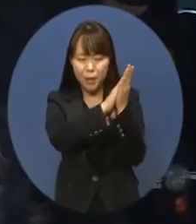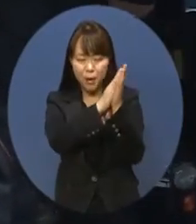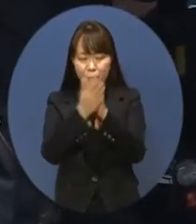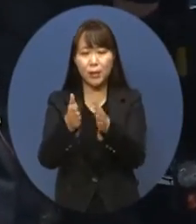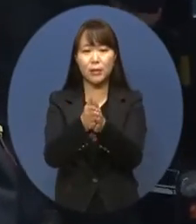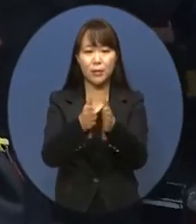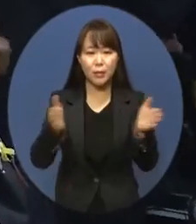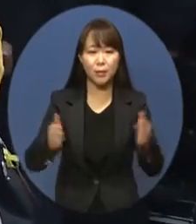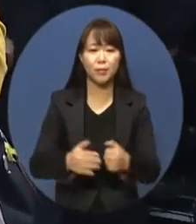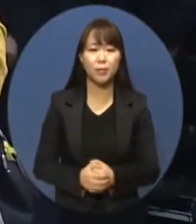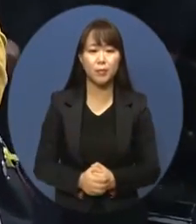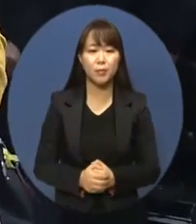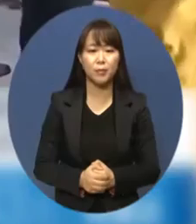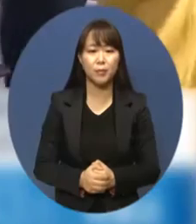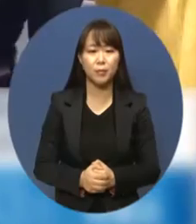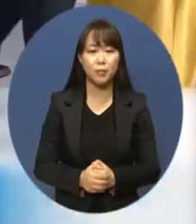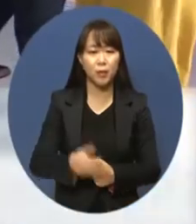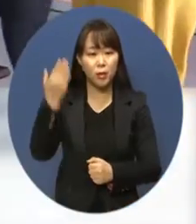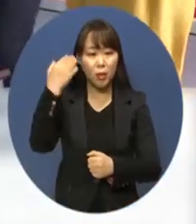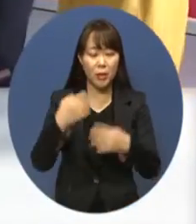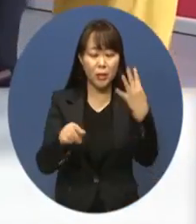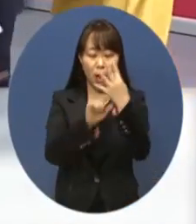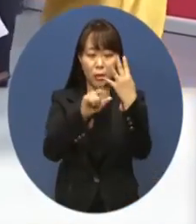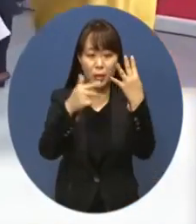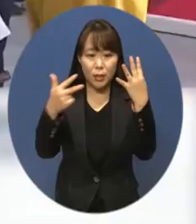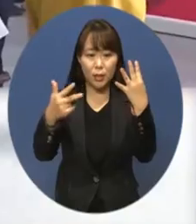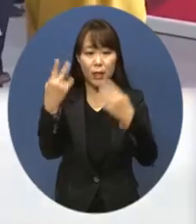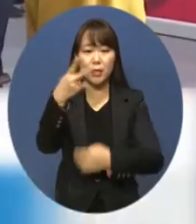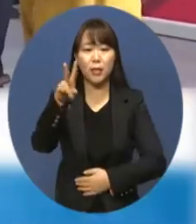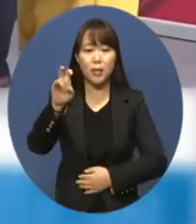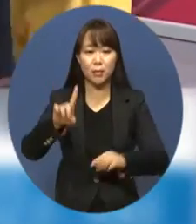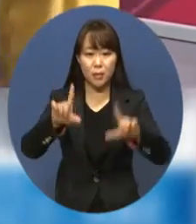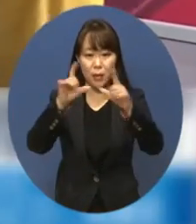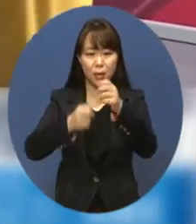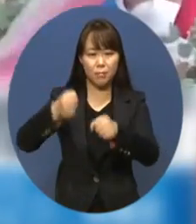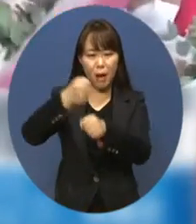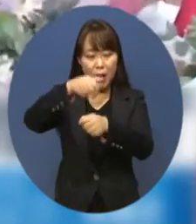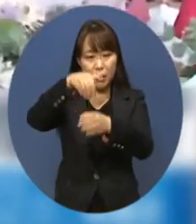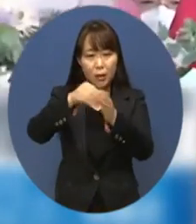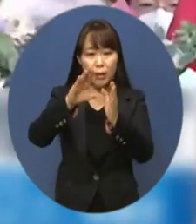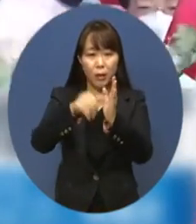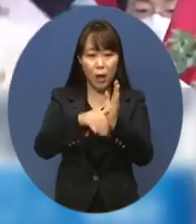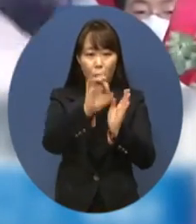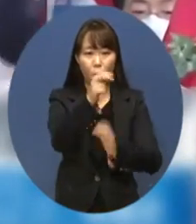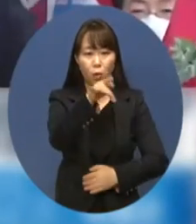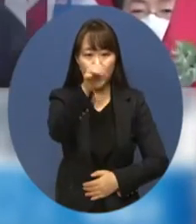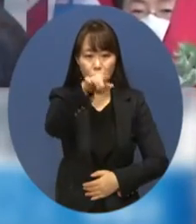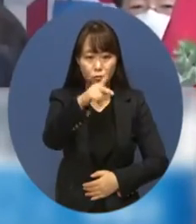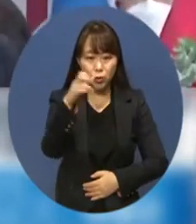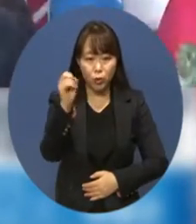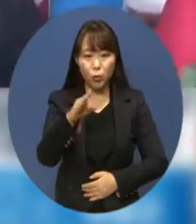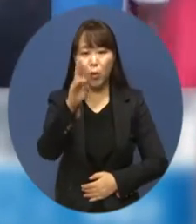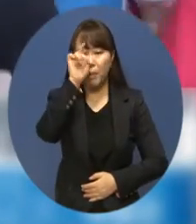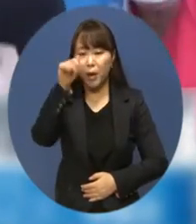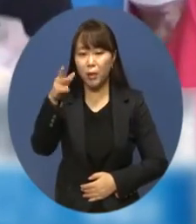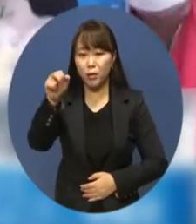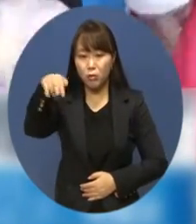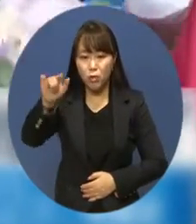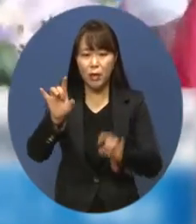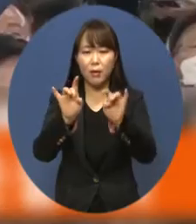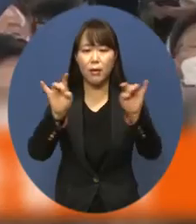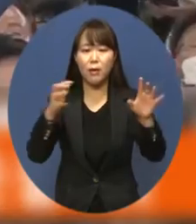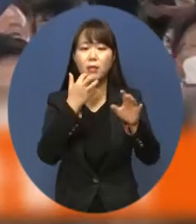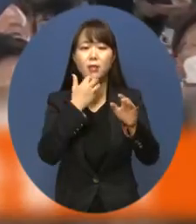시작됐습니다 지난 7일 2021 재보궐 선거에서 오세훈 후보와 박형준 후보가 각각